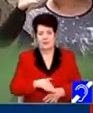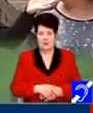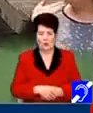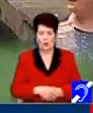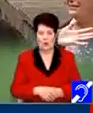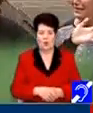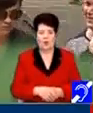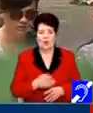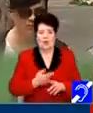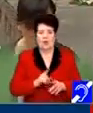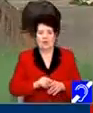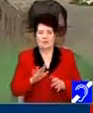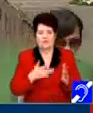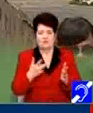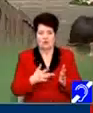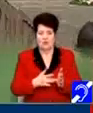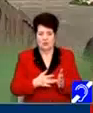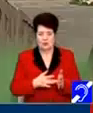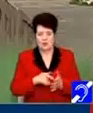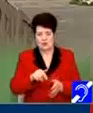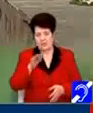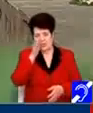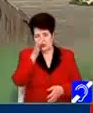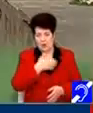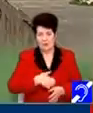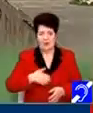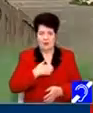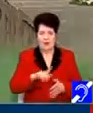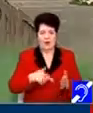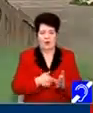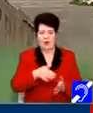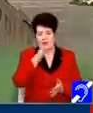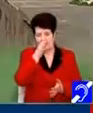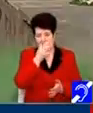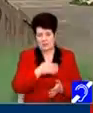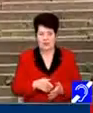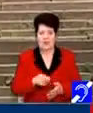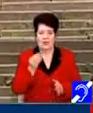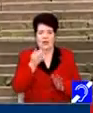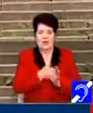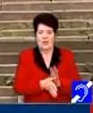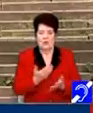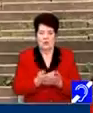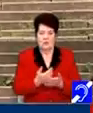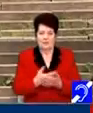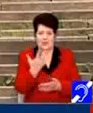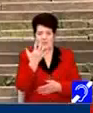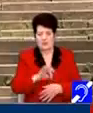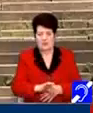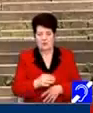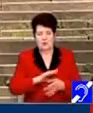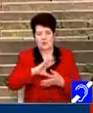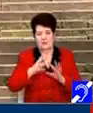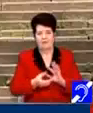a pretoriei centru din Chișinău. Primăria municipiului Chișinău își asumă cheltuielile în proporție de 5%